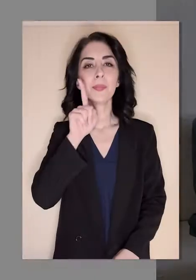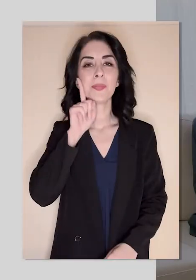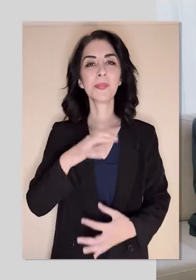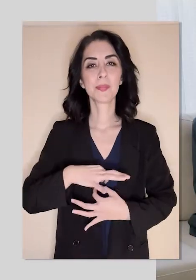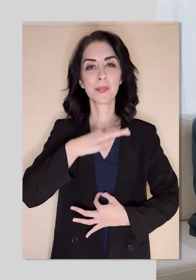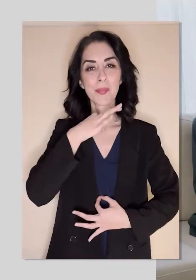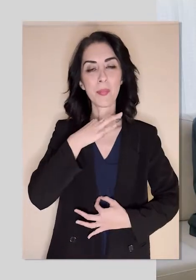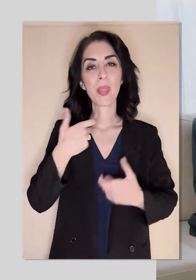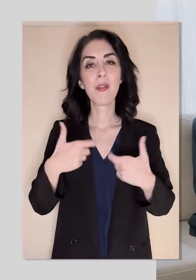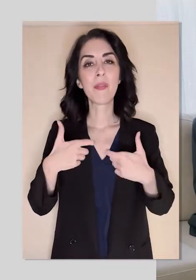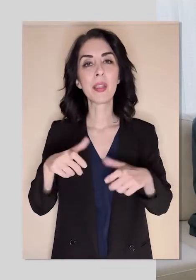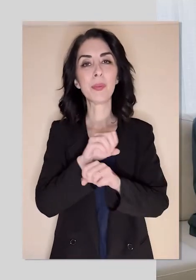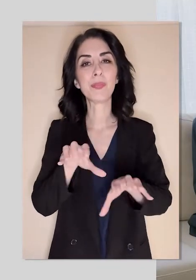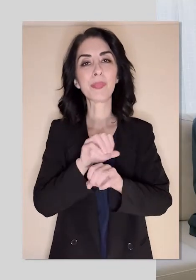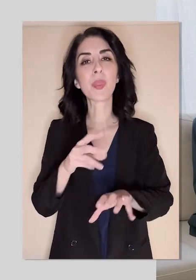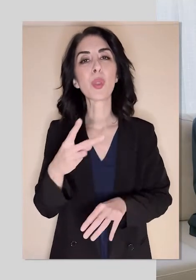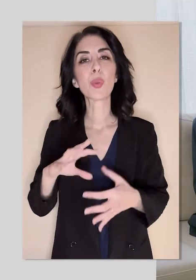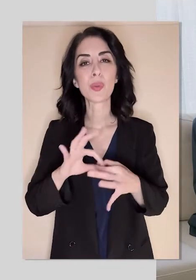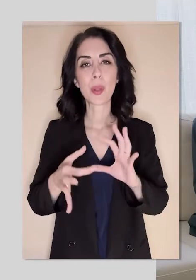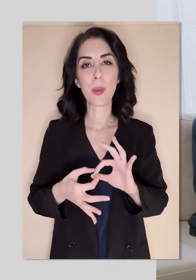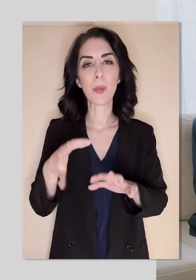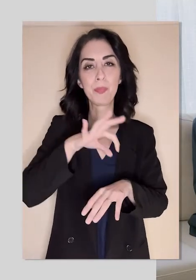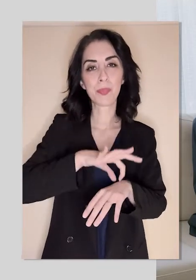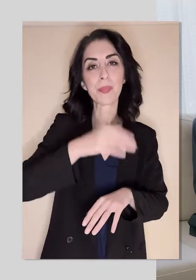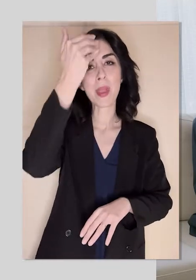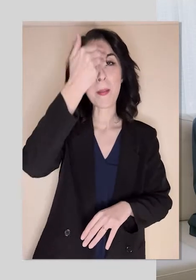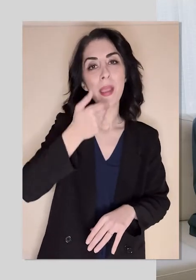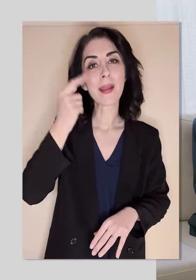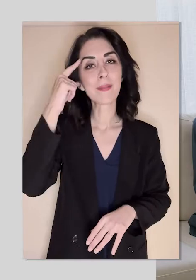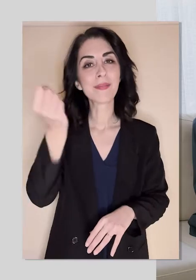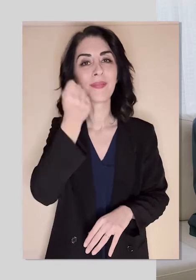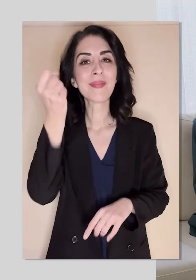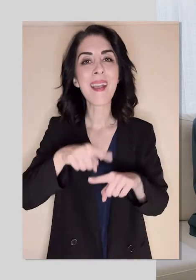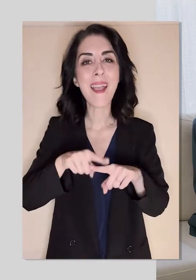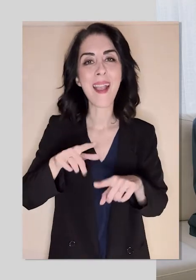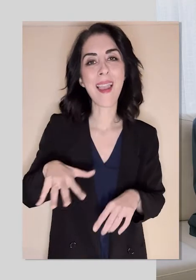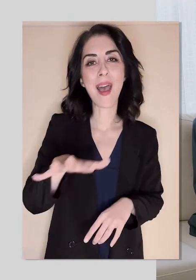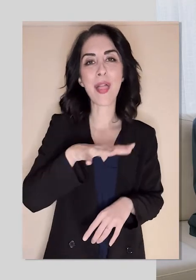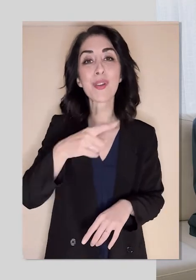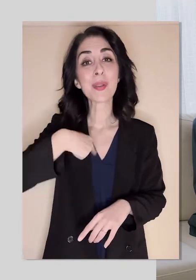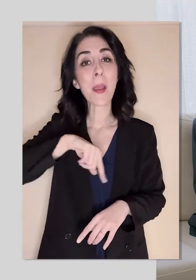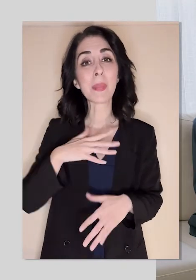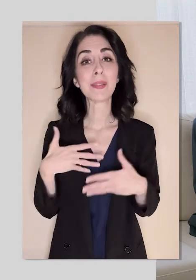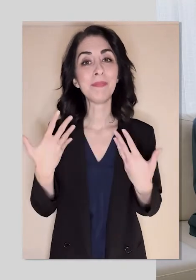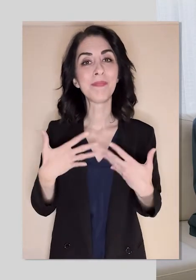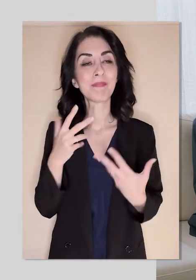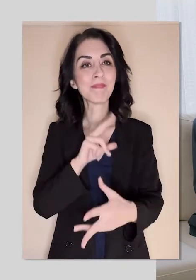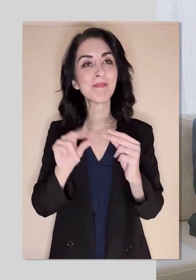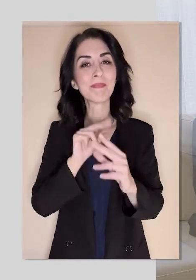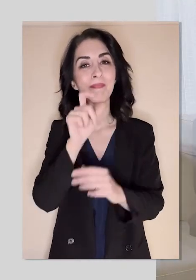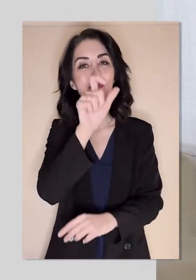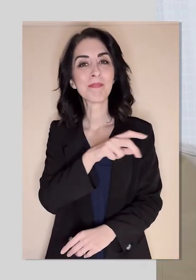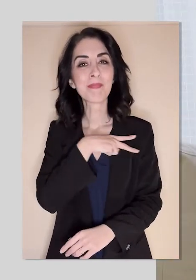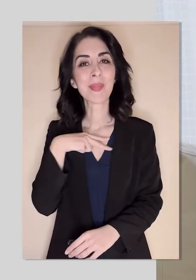Κυρίες και κύριοι, στα ενημερωτικά βίντεο του Συλλόγου Ασθενών με Ημικρανία και Κεφαλαλγία Ελλάδος, έχουμε την τιμή και τη χαρά να μιλάμε με τον καθηγητή